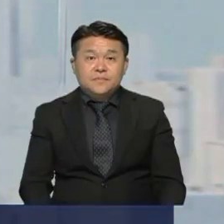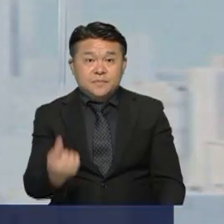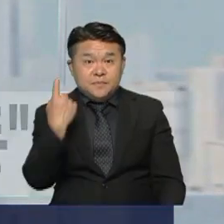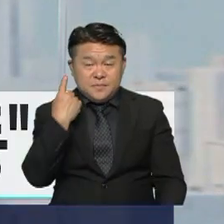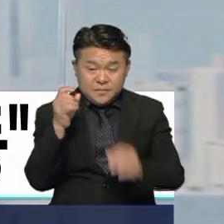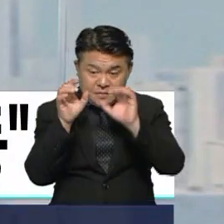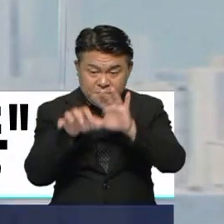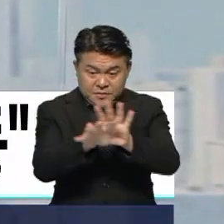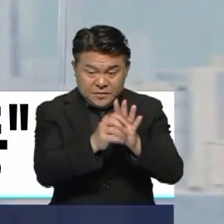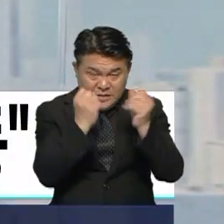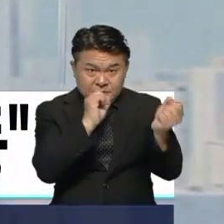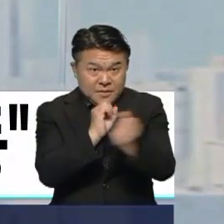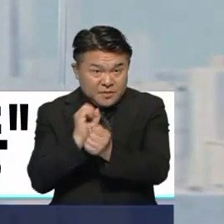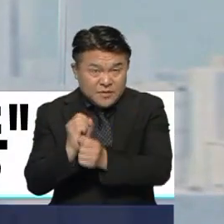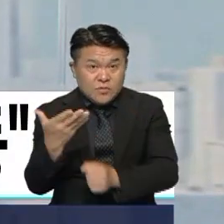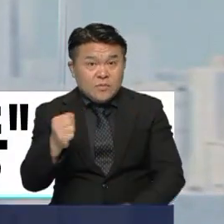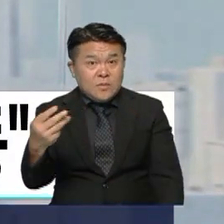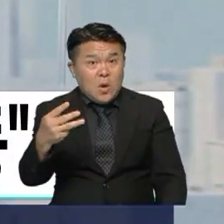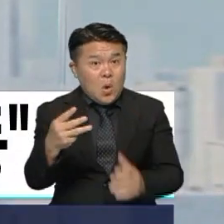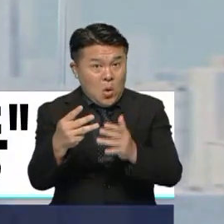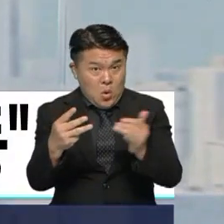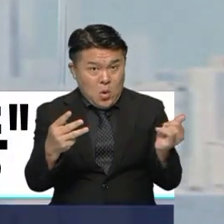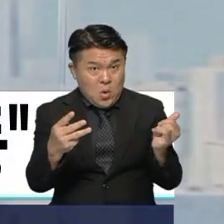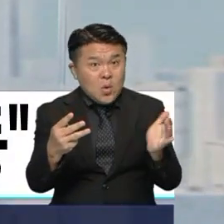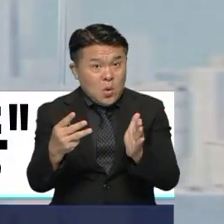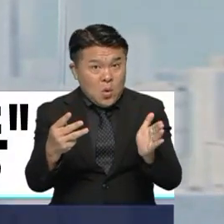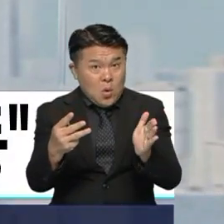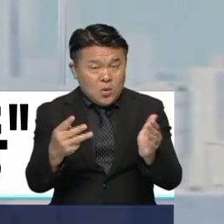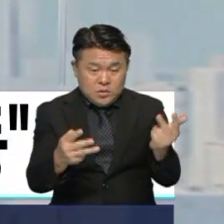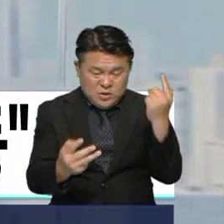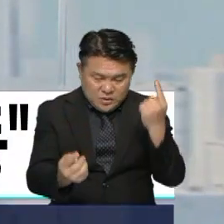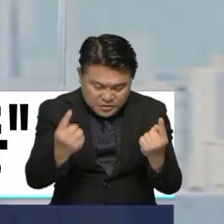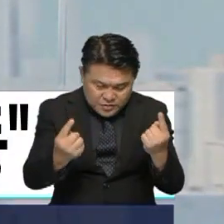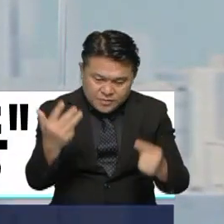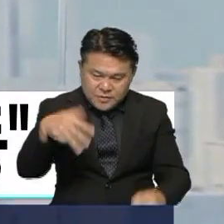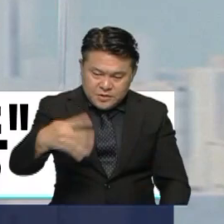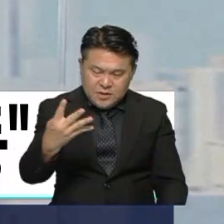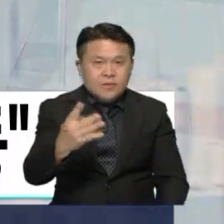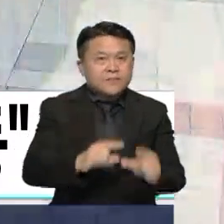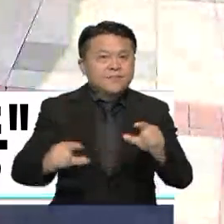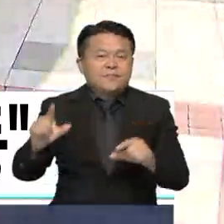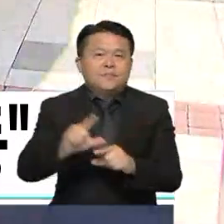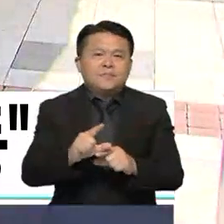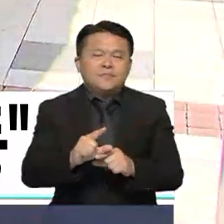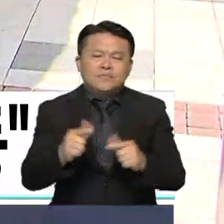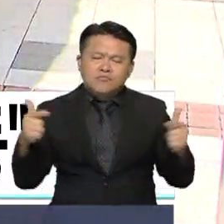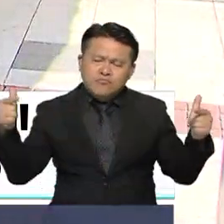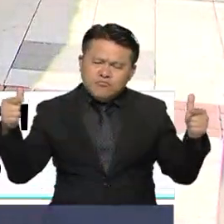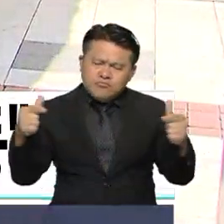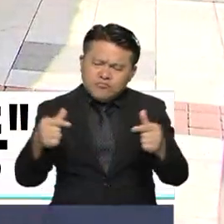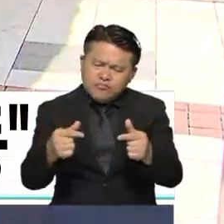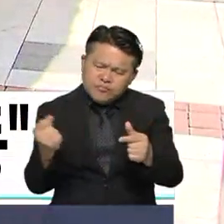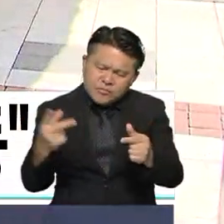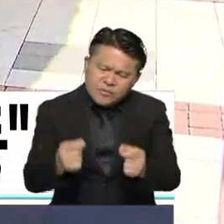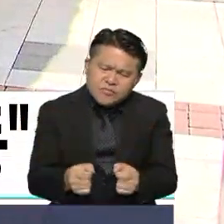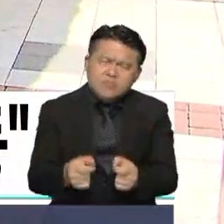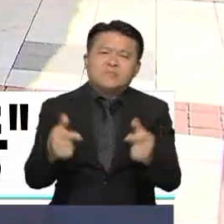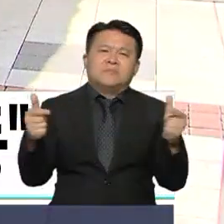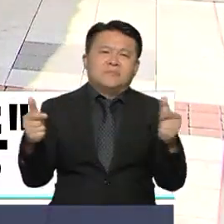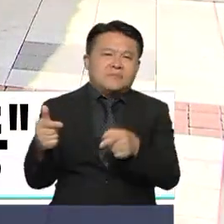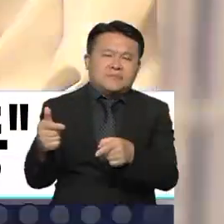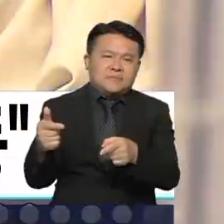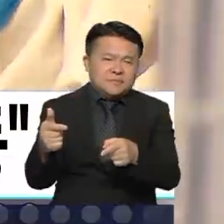코로나19 신규 확진자는 9만 3천 명대로 지난주 같은 요일보다 8,400여 명이 늘었습니다. 감소세를 이어가던 전주 대비 확진자